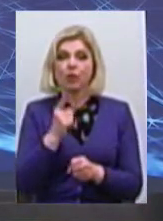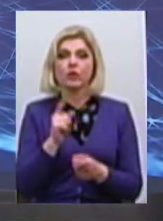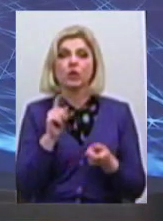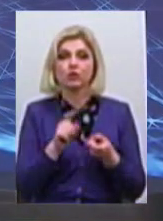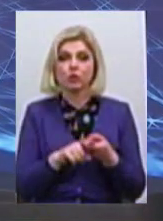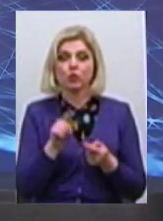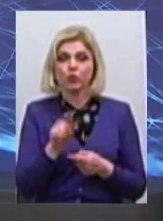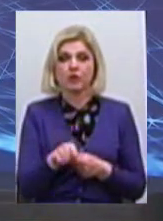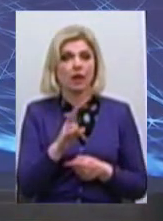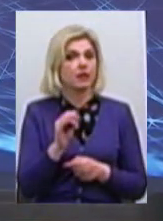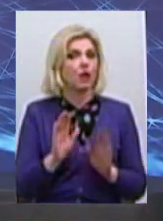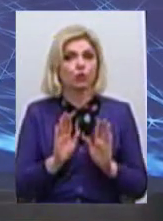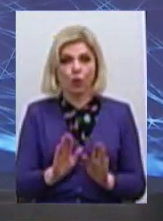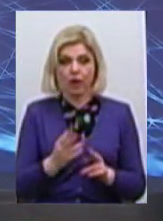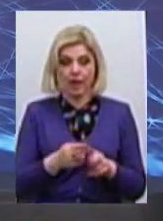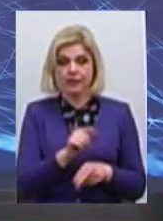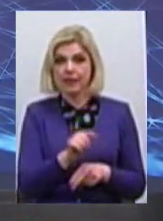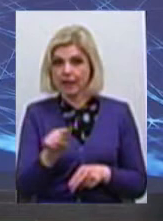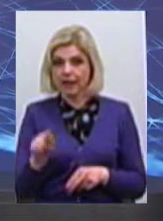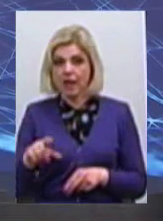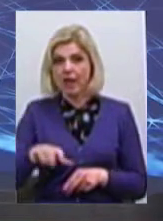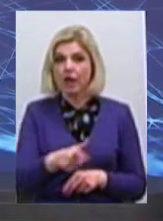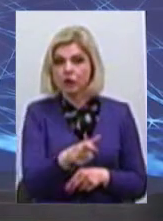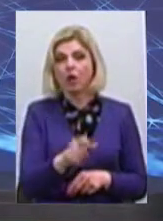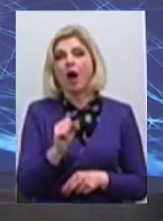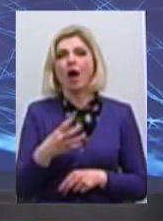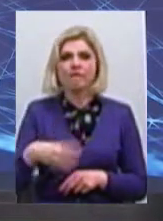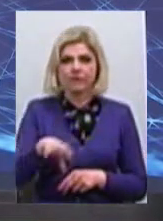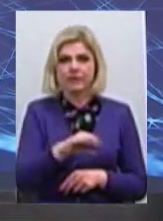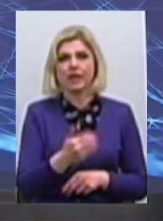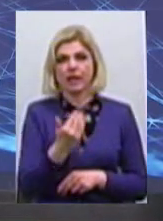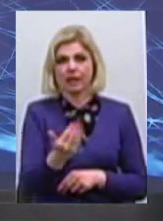не тільки цих річок, а і всіх їх